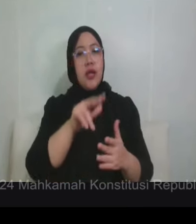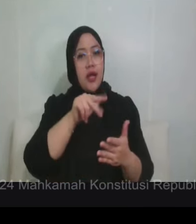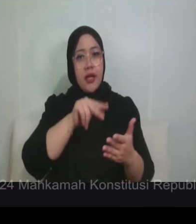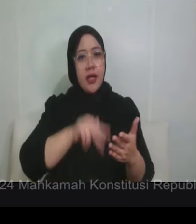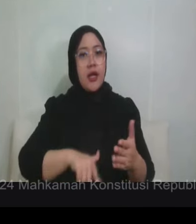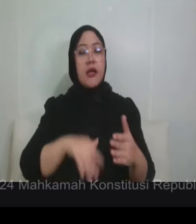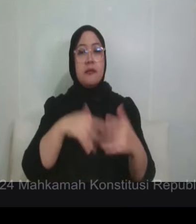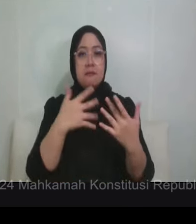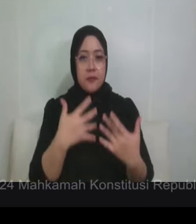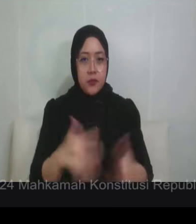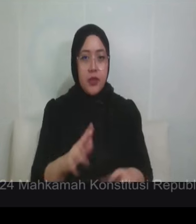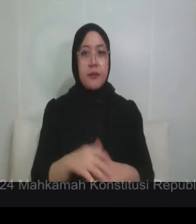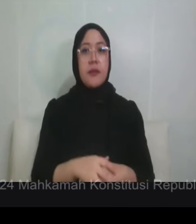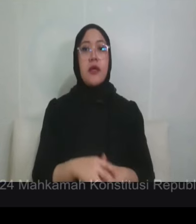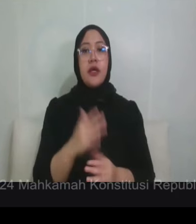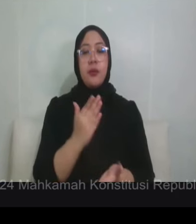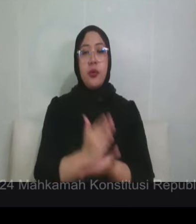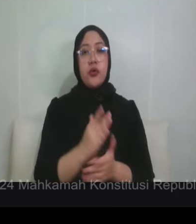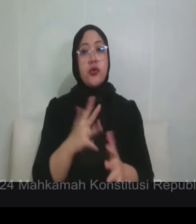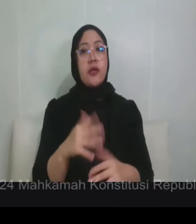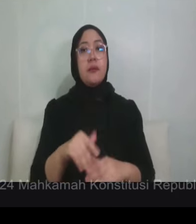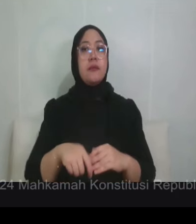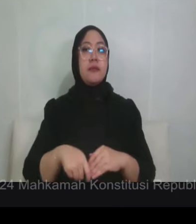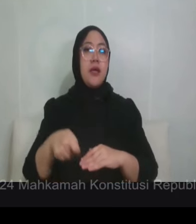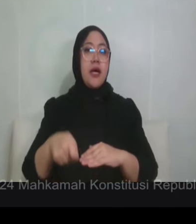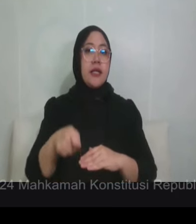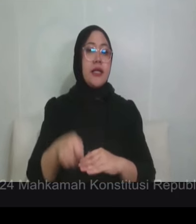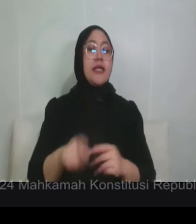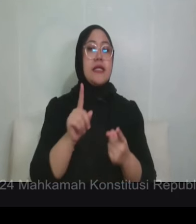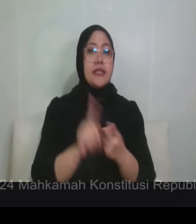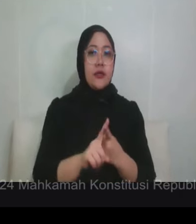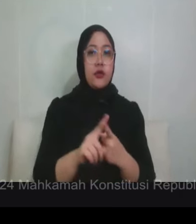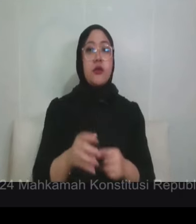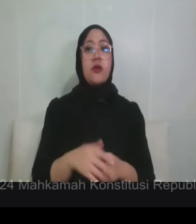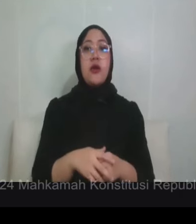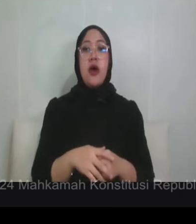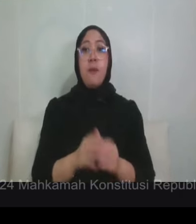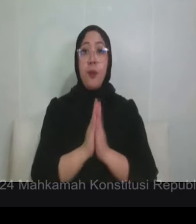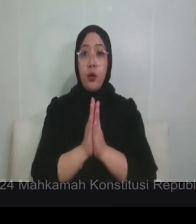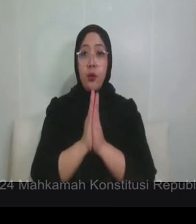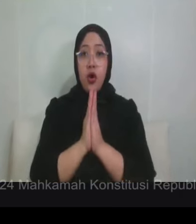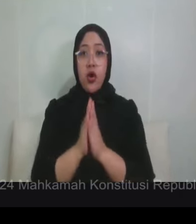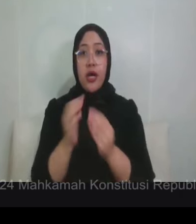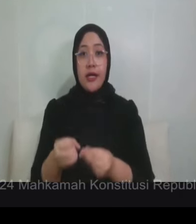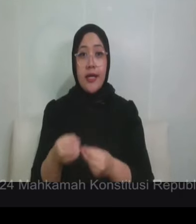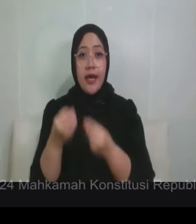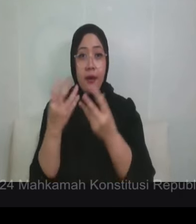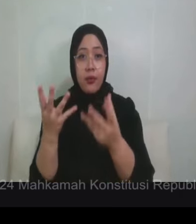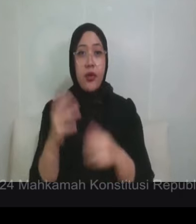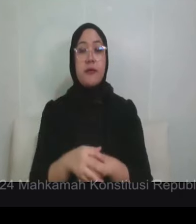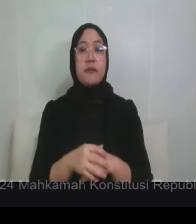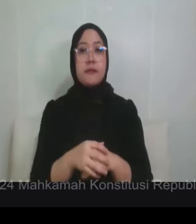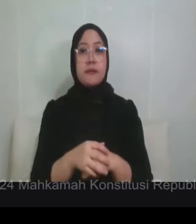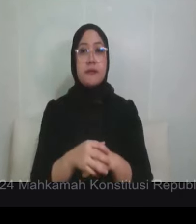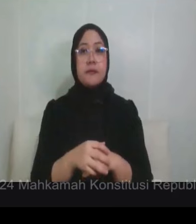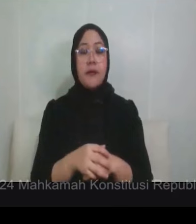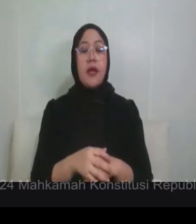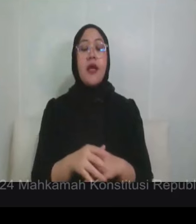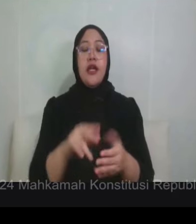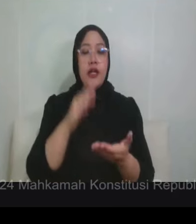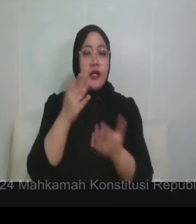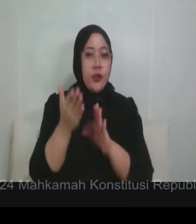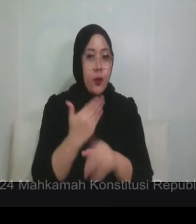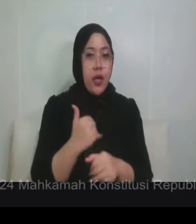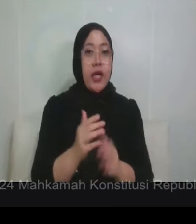Amar putusan mengadili S mengabulkan permohonanpemohon Diulangi mengabulkan permohonan para pemohon